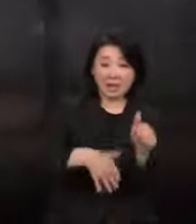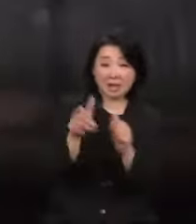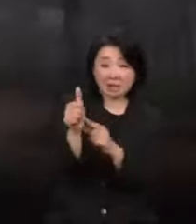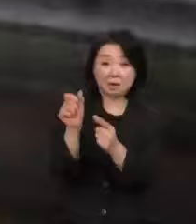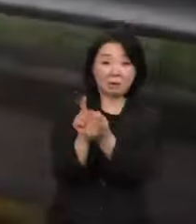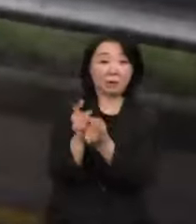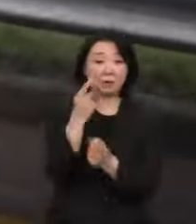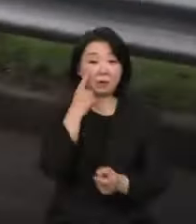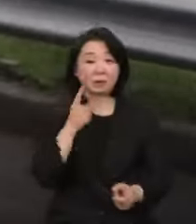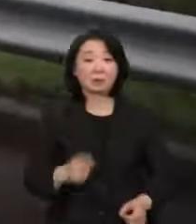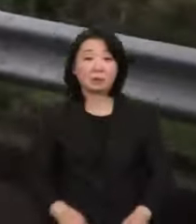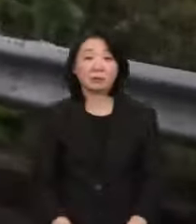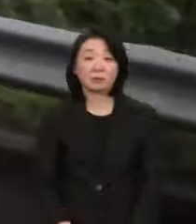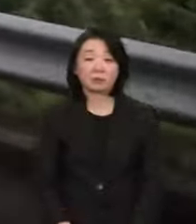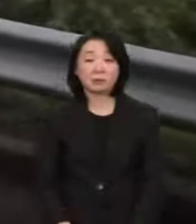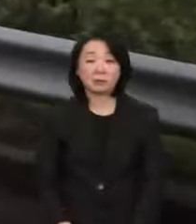만나봐야겠습니다.